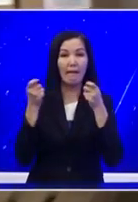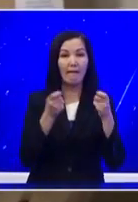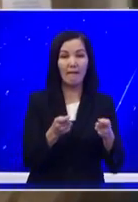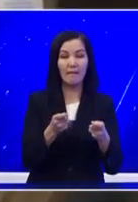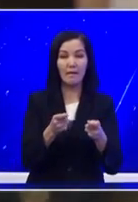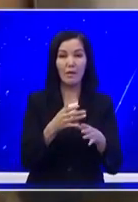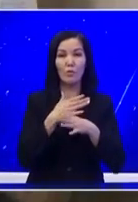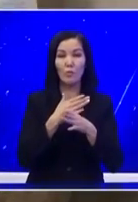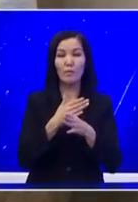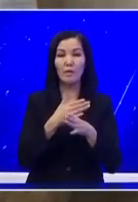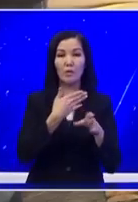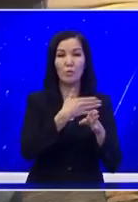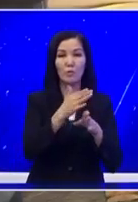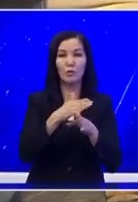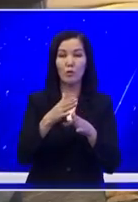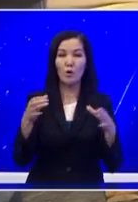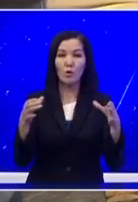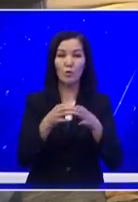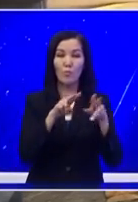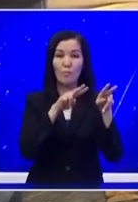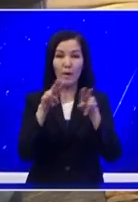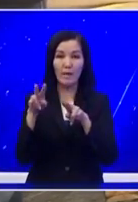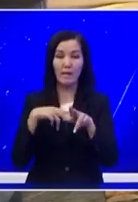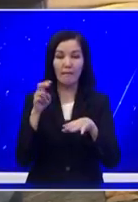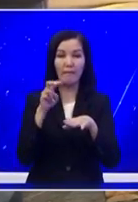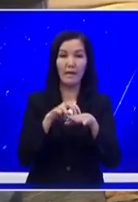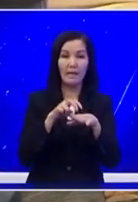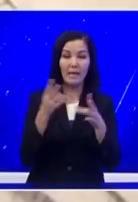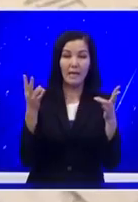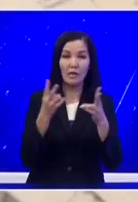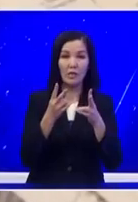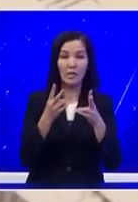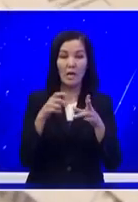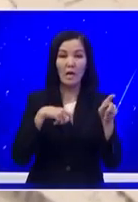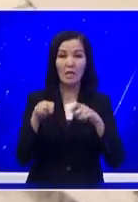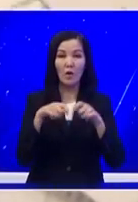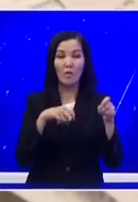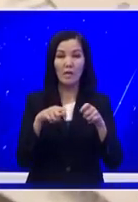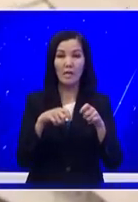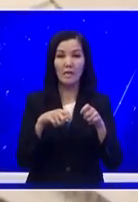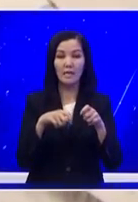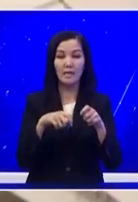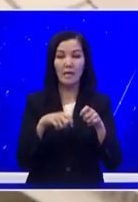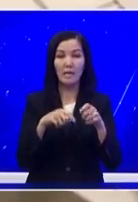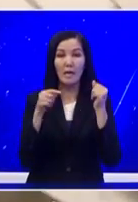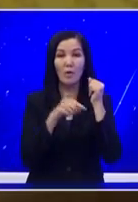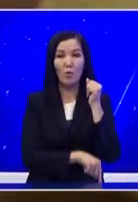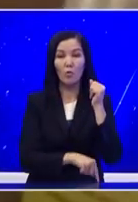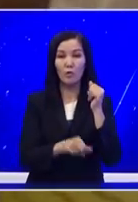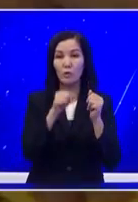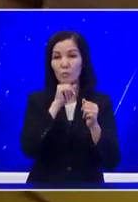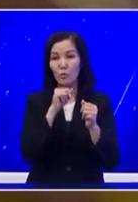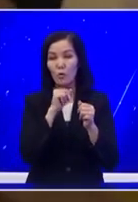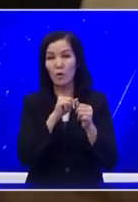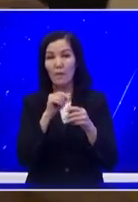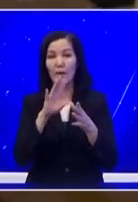көмектің үлестірілуін арнайы топ бақылайды. Яғни дәрігерлер үшін ауадай қажет тауарлардың жол жөнекей қолды боп кетпеуіне сыбайлас